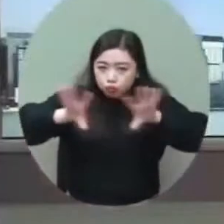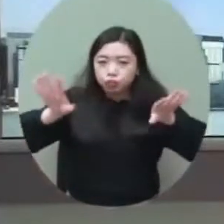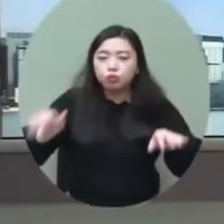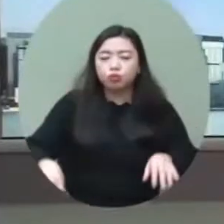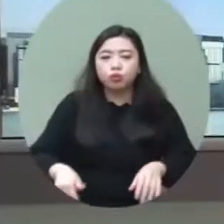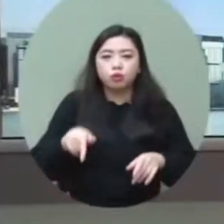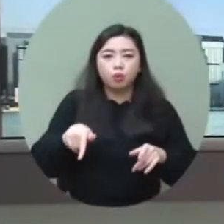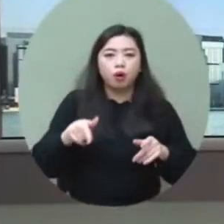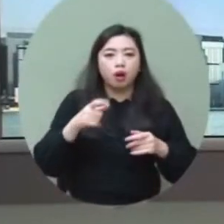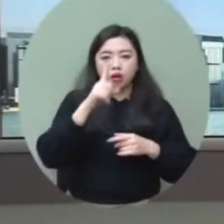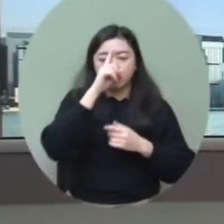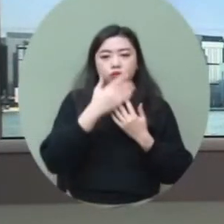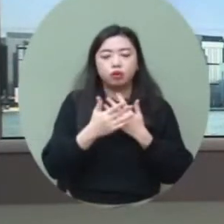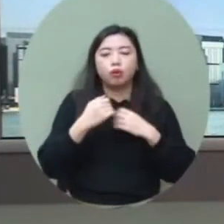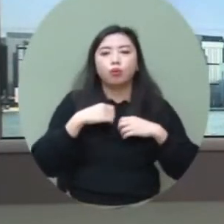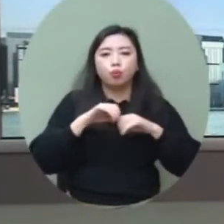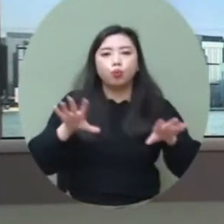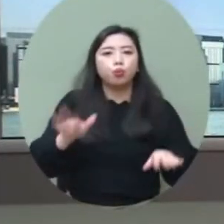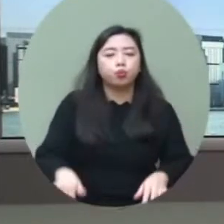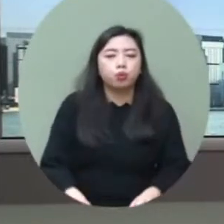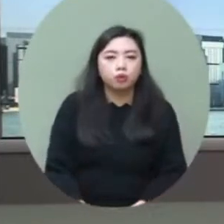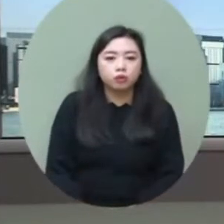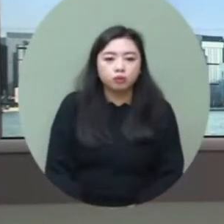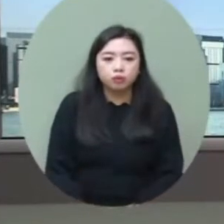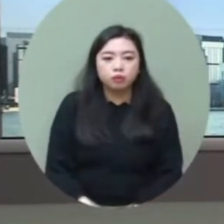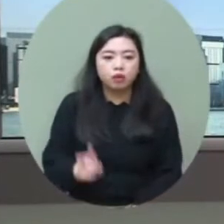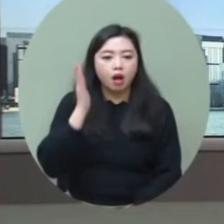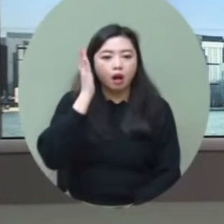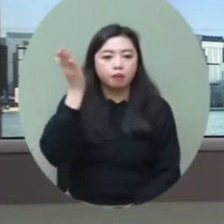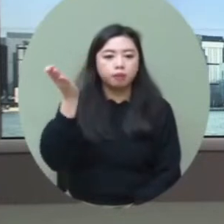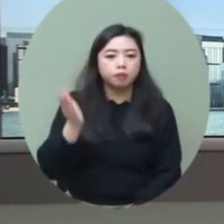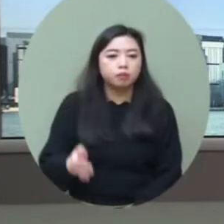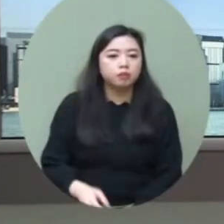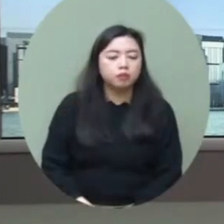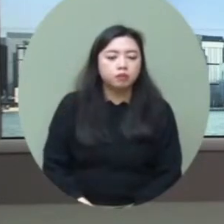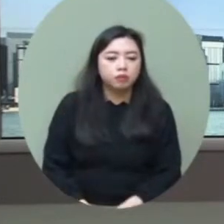位嗰邊仲 Next question, please, the gentleman at the back.